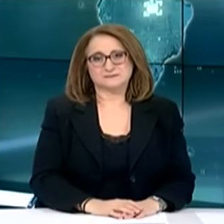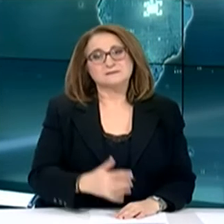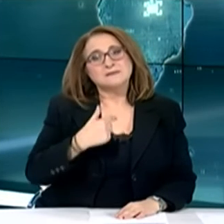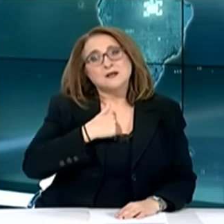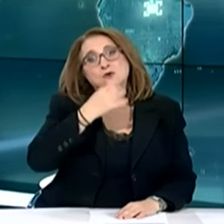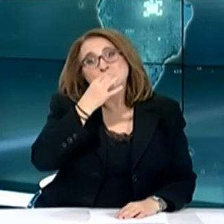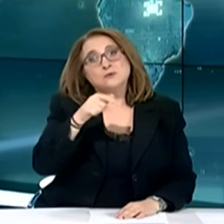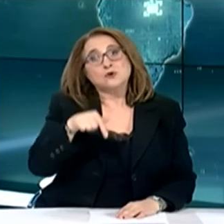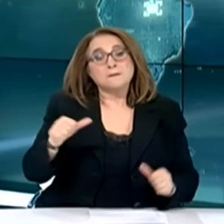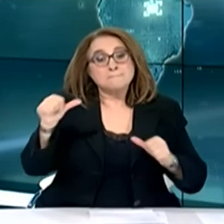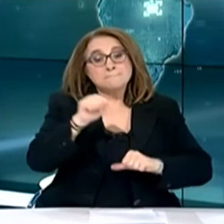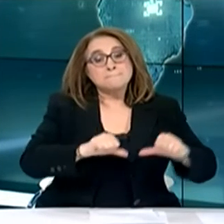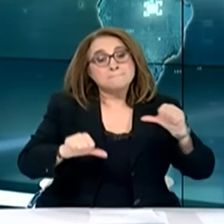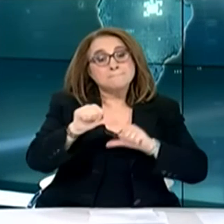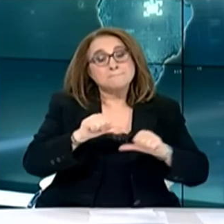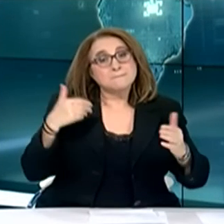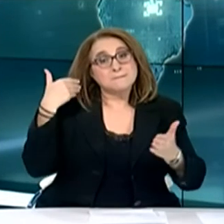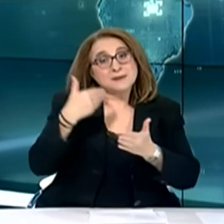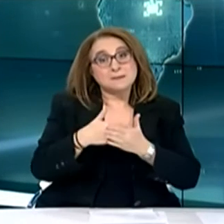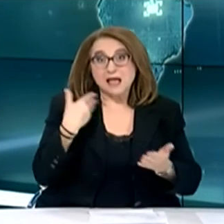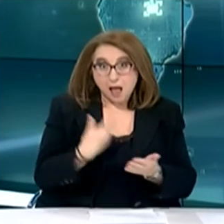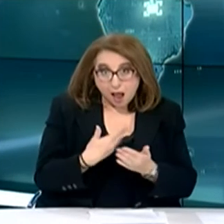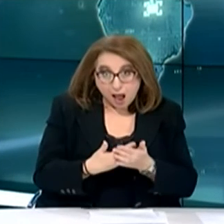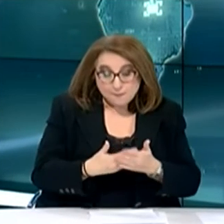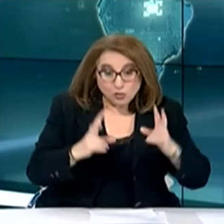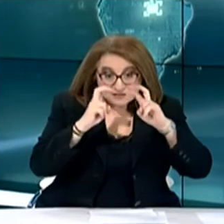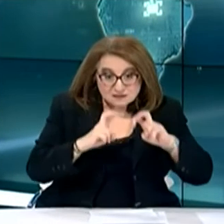από πειραματικά δεδομένα, δεν έχω κλινικά δεδομένα από μεγάλη μελέτη.